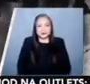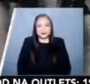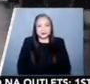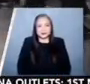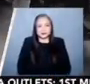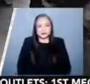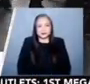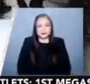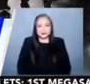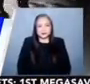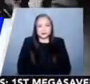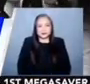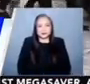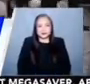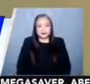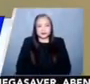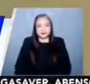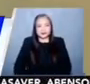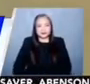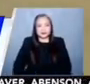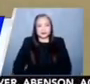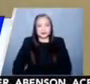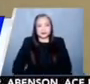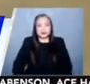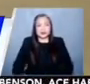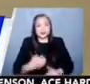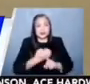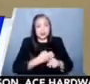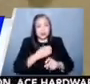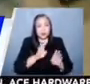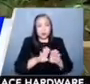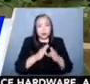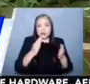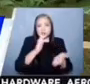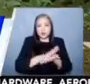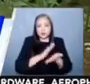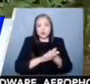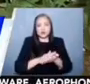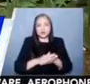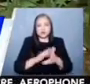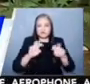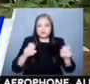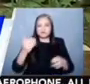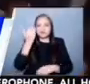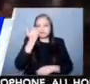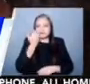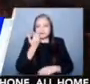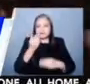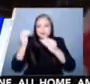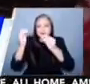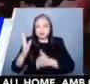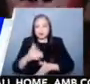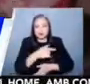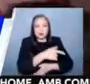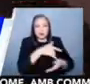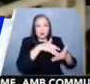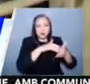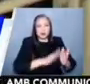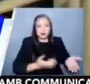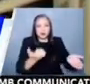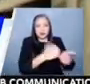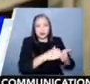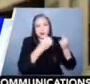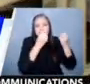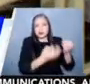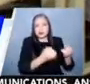perz kada pasukan na lang nauungkat ang kakulangan ng guro kumpara sa mga enrol Ngayong taon aabot